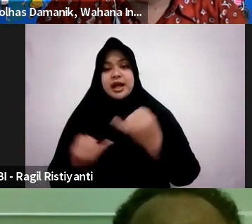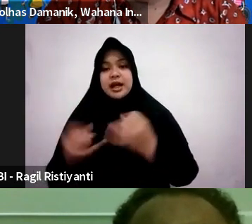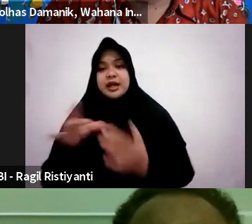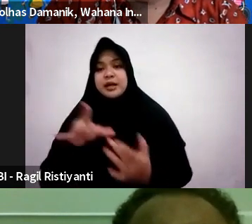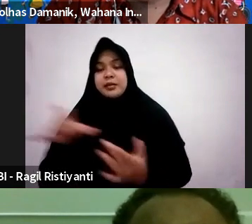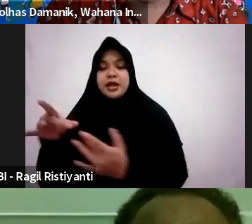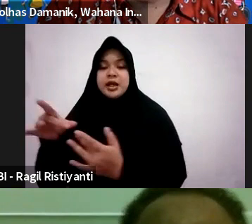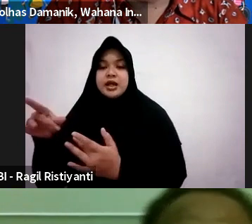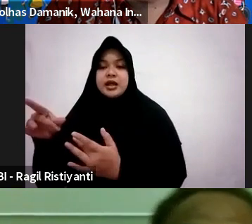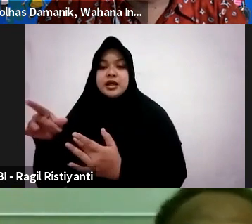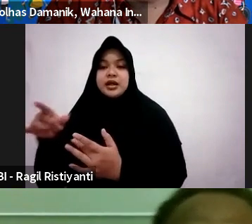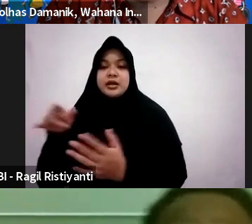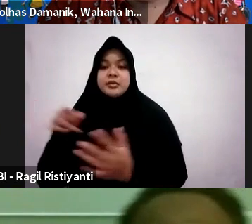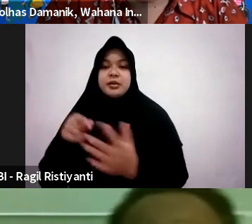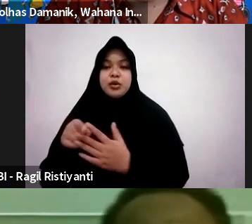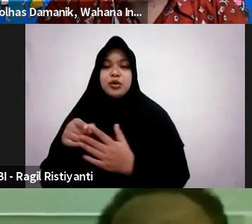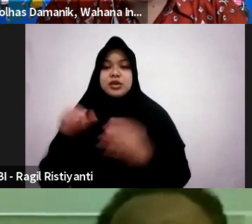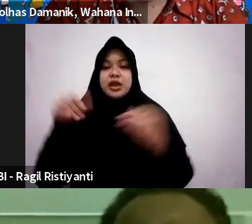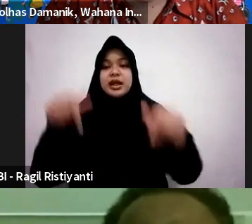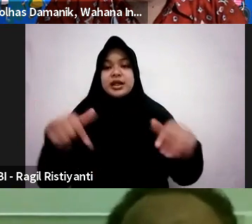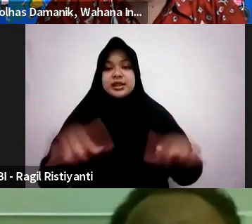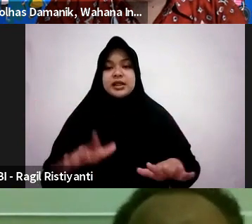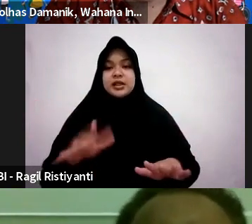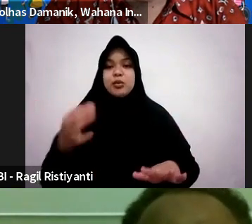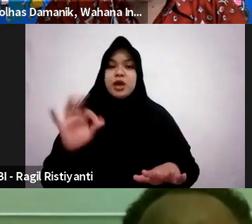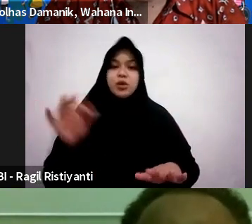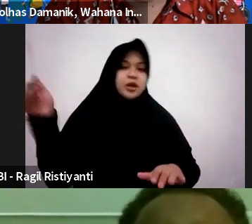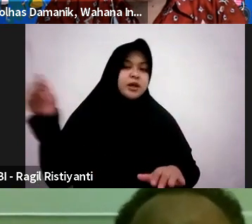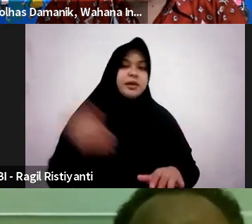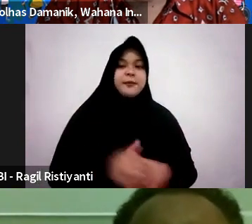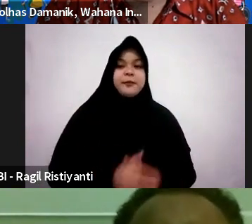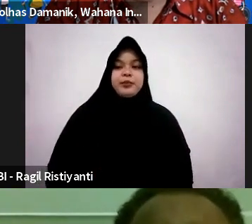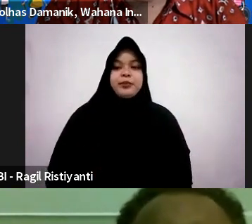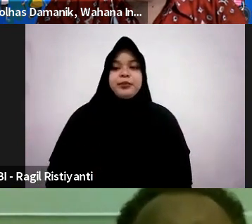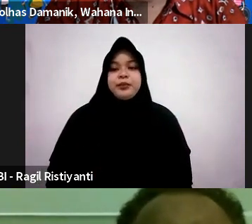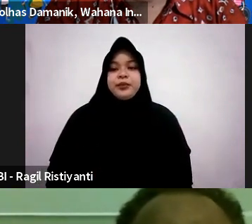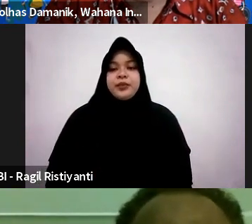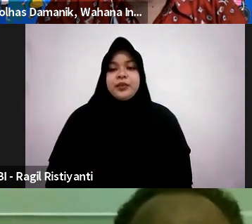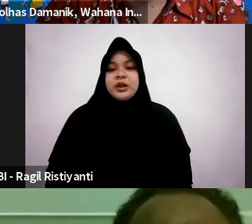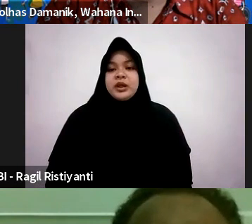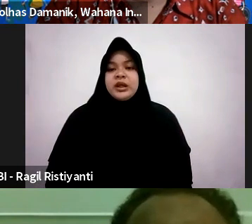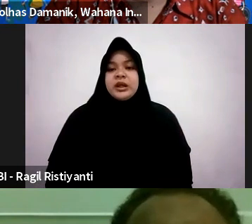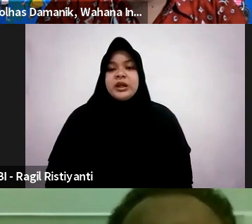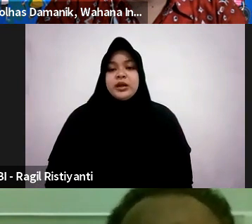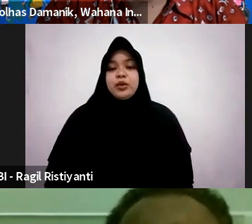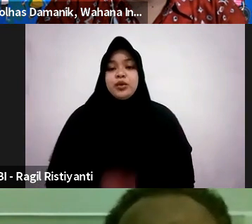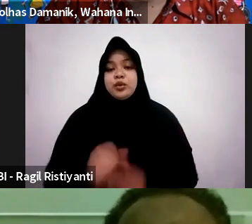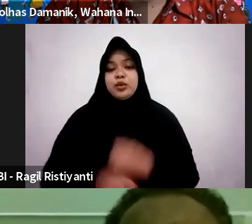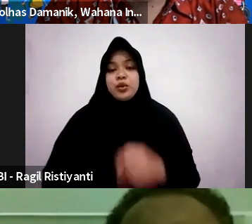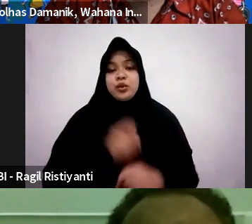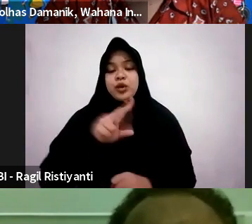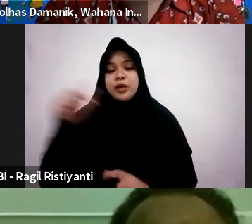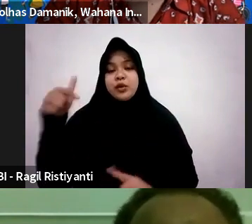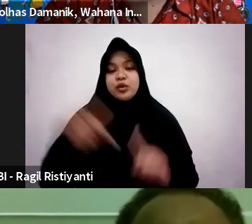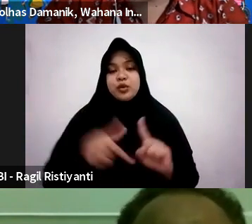Pemilu tahun 2016 saya ada di sini itu baru nyampe 2017 tahun kemudian saya ketemu dengan